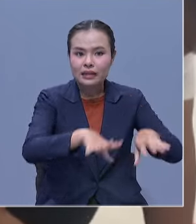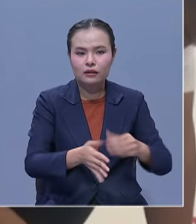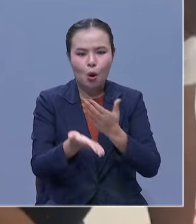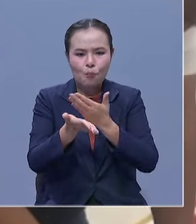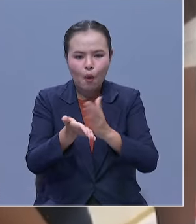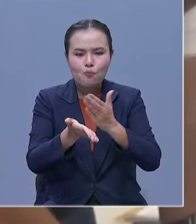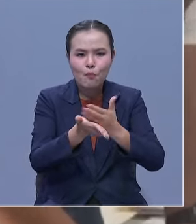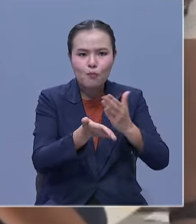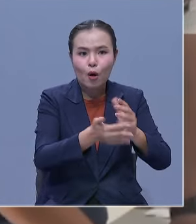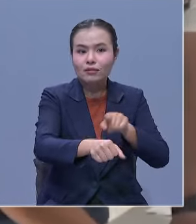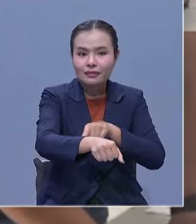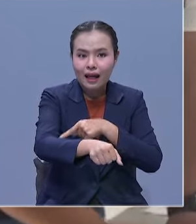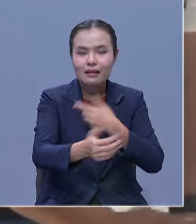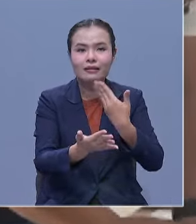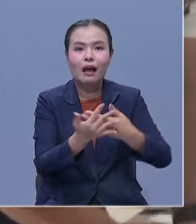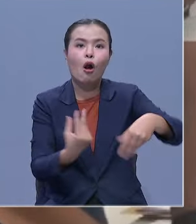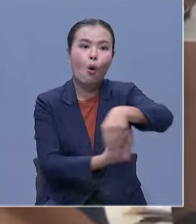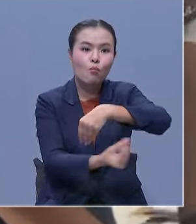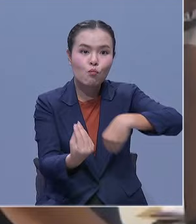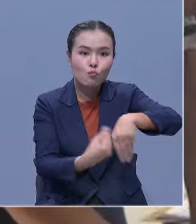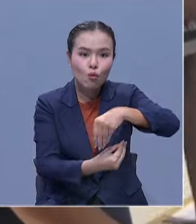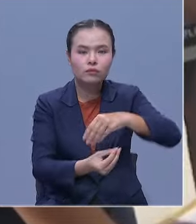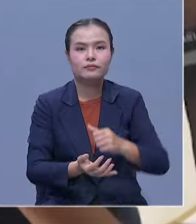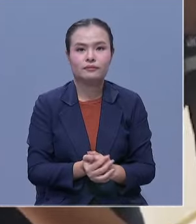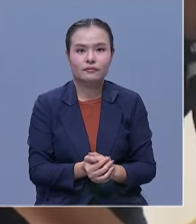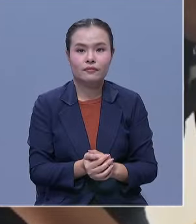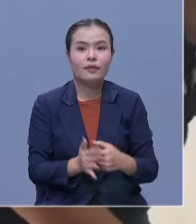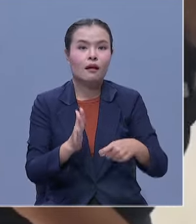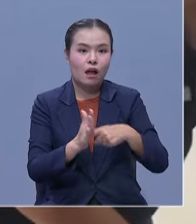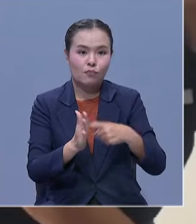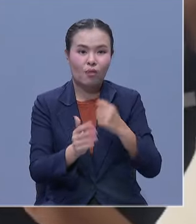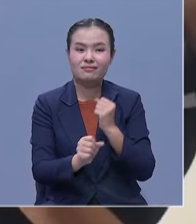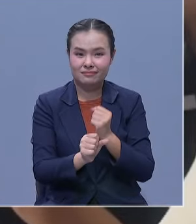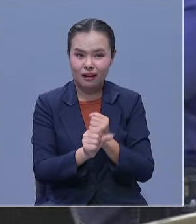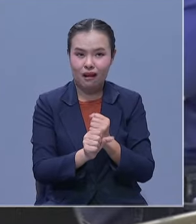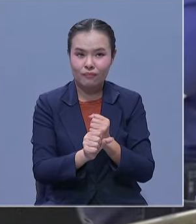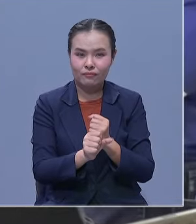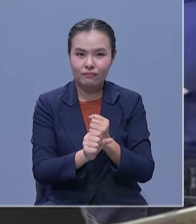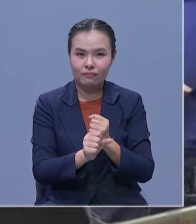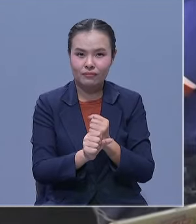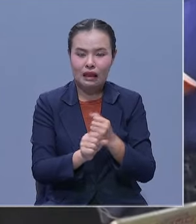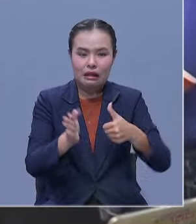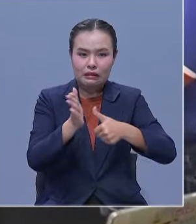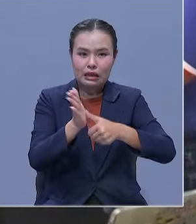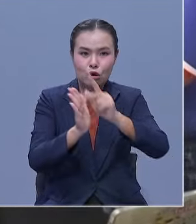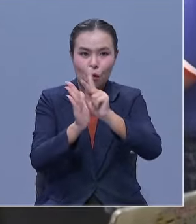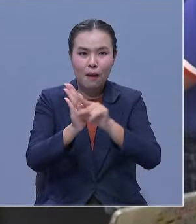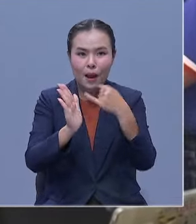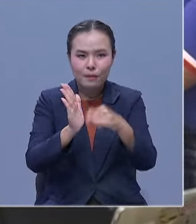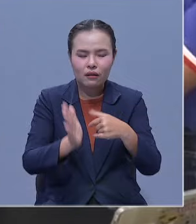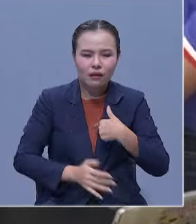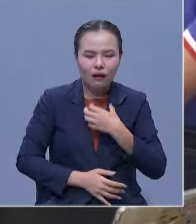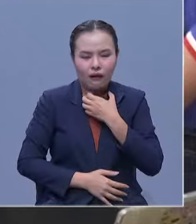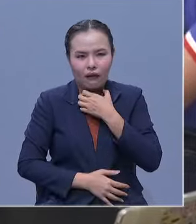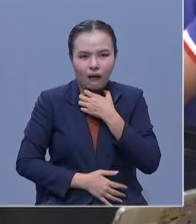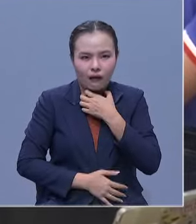ระมาหลายงวดแล้วก็มีเงินหมุนเวียนในบัตรเยอะสำหรับเหตุผลที่ต้องทำแบบนี้เขาอ้างว่าเขาเป็นหนี้นอกระบบหาทางออกไม่